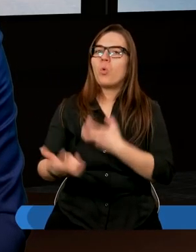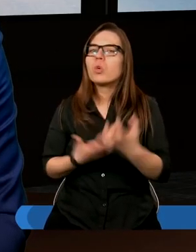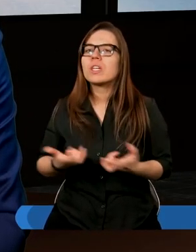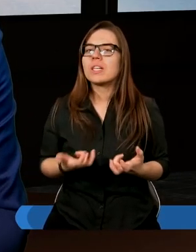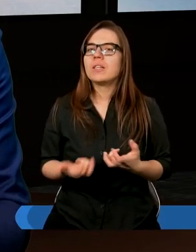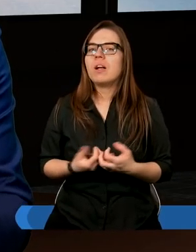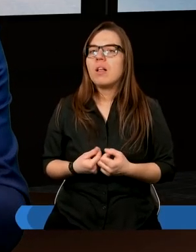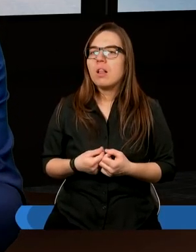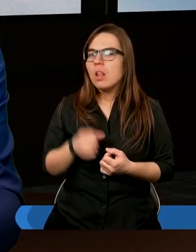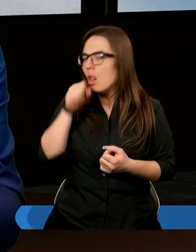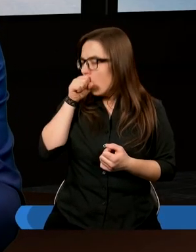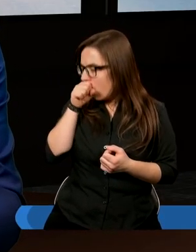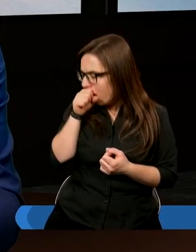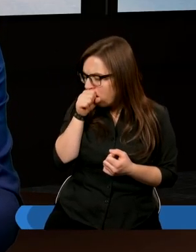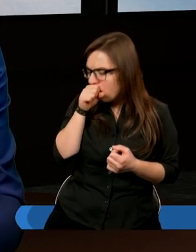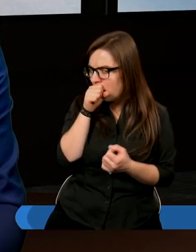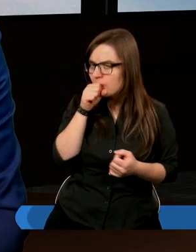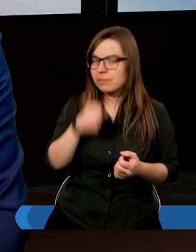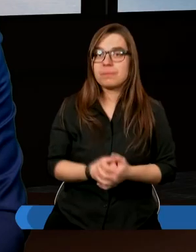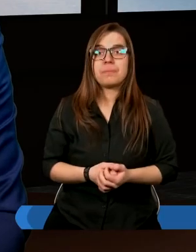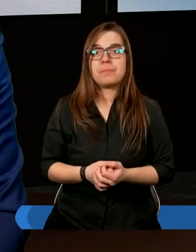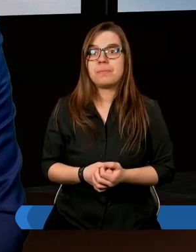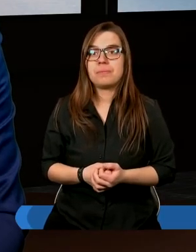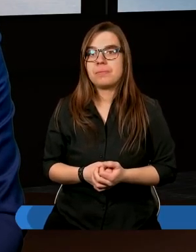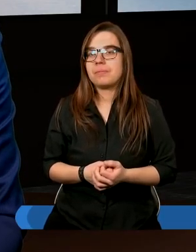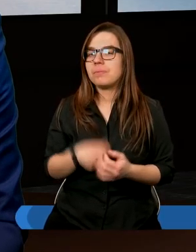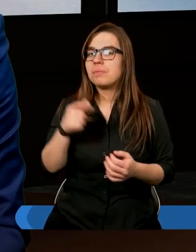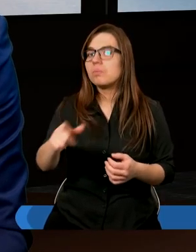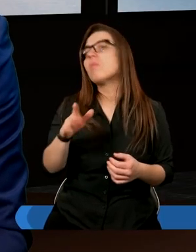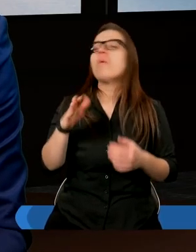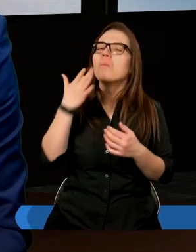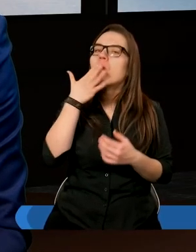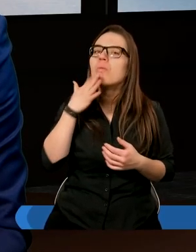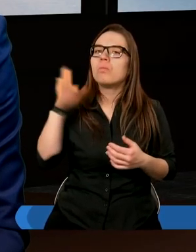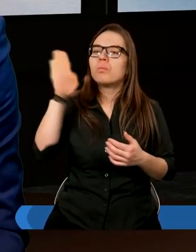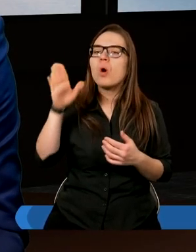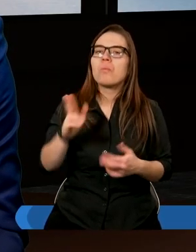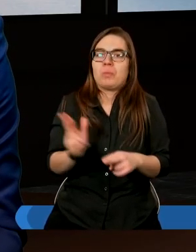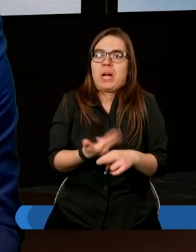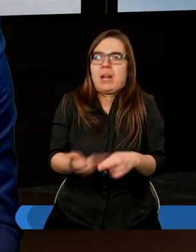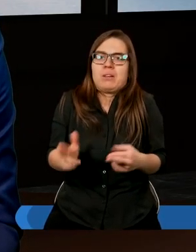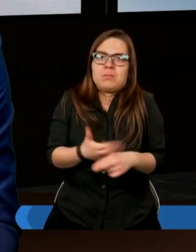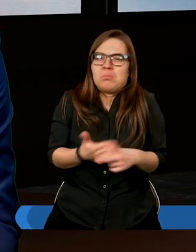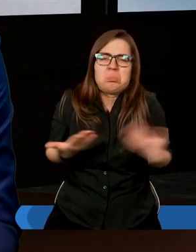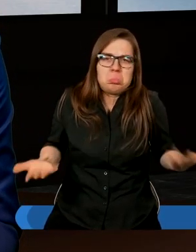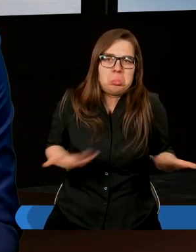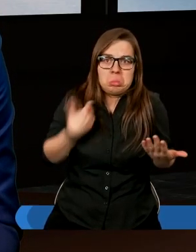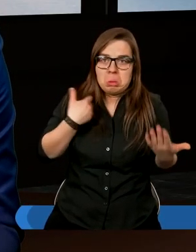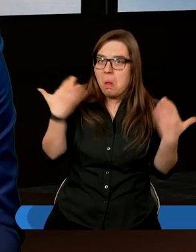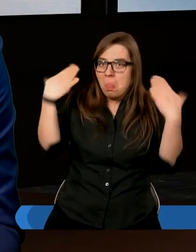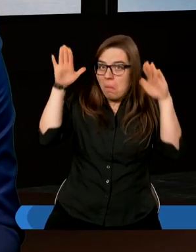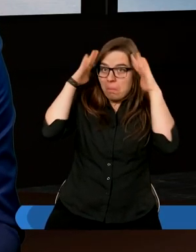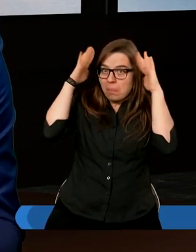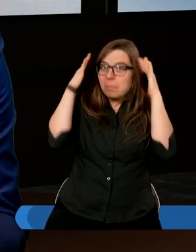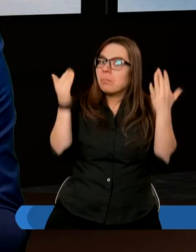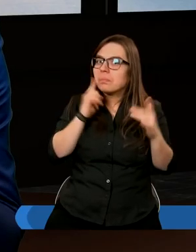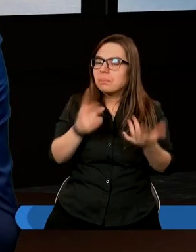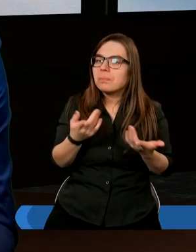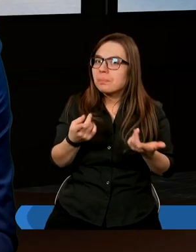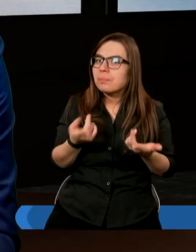i kiedy Jezus do nich się zwraca właśnie, żeście to zrobili, to oni powiedzą, kiedy Panie Boże? Kiedy? Myśmy nie pamiętamy. Prawda?